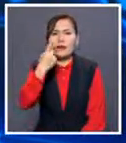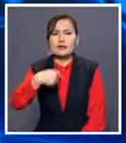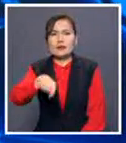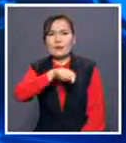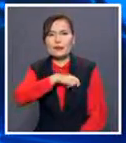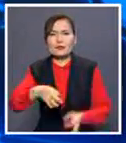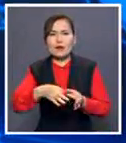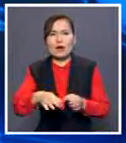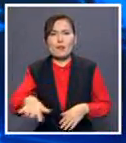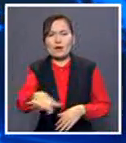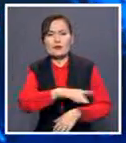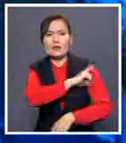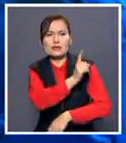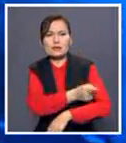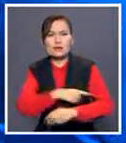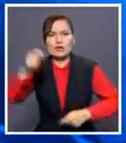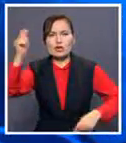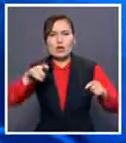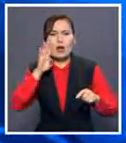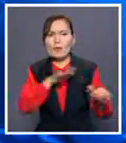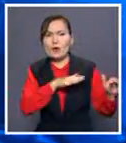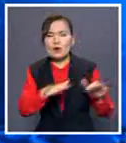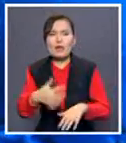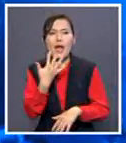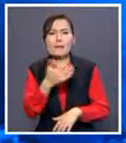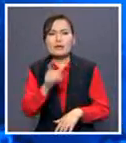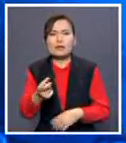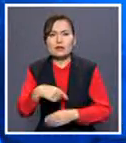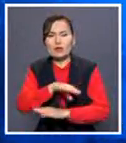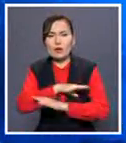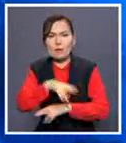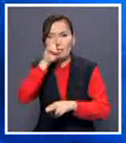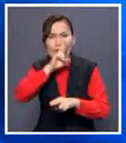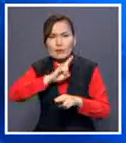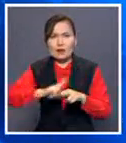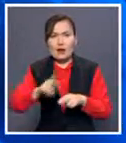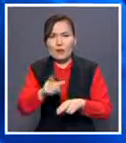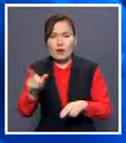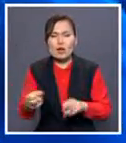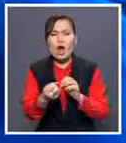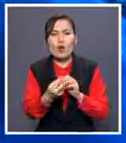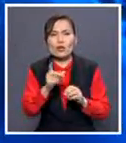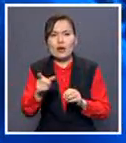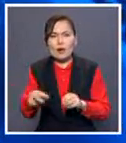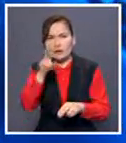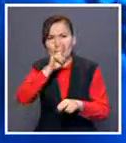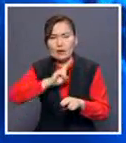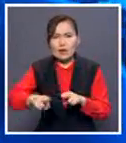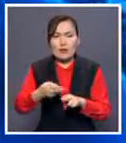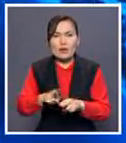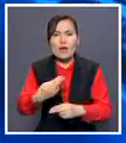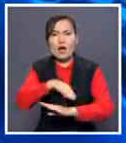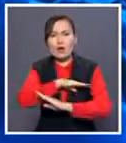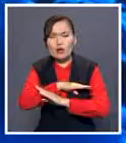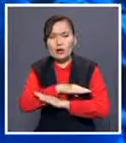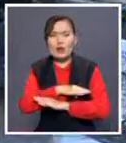Испанияның Майорка жағалауында жауын соңы тасқынға ұласып, 5 адамның өмірін қиды. Үстесі жоғалғандар саны 12-ден асқан. Құрбандардың қатары